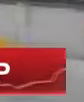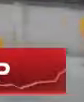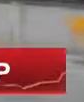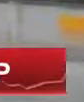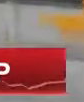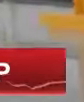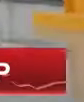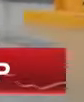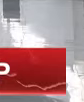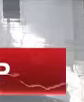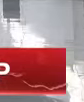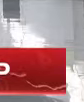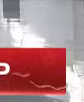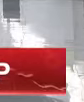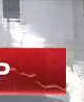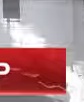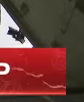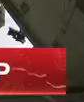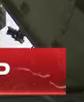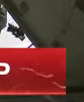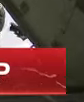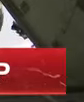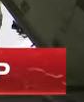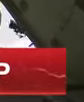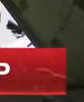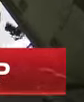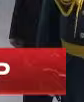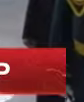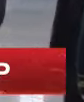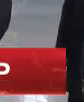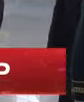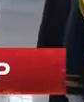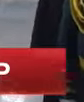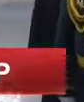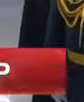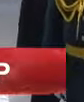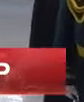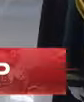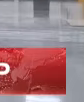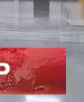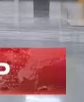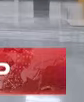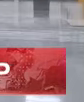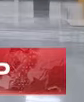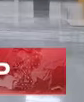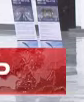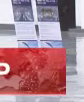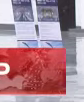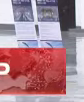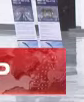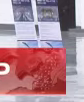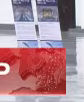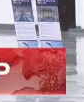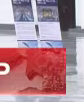Қарулы күштер егемен елдің мықты қалқаны, бейбітшілік пен тұрақтылықтың мызғымас тірегі. Астанада ұлттық ұланның авиация базасы